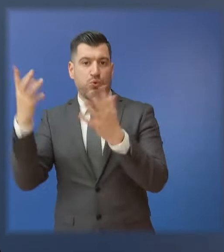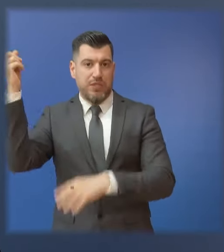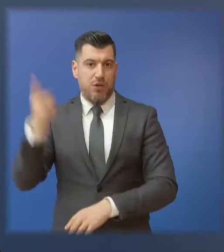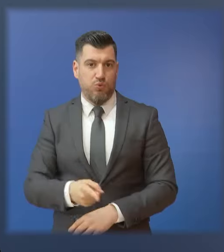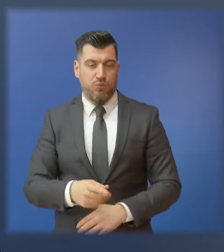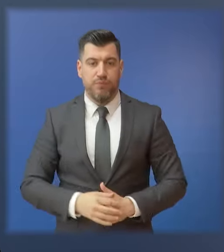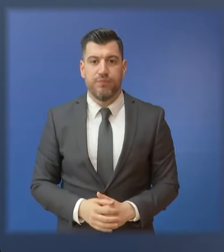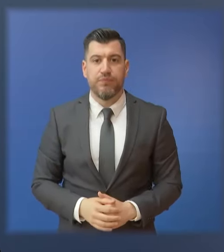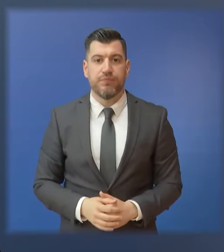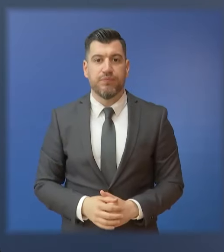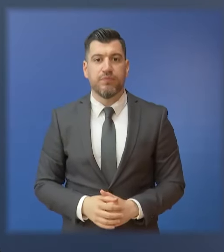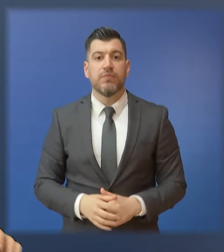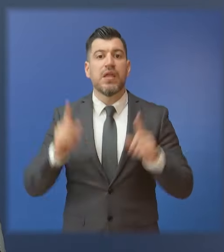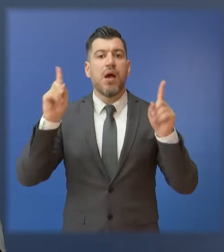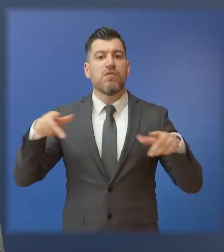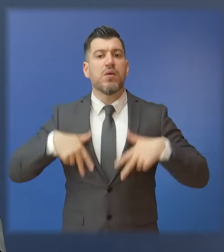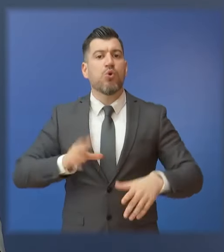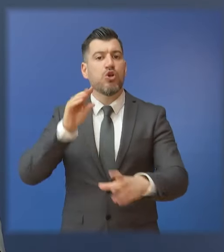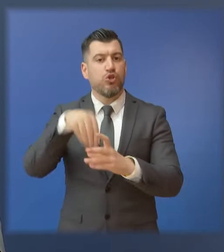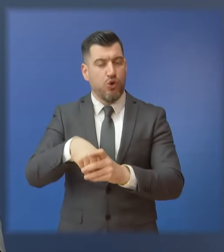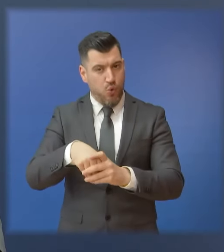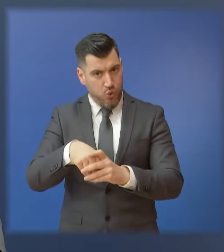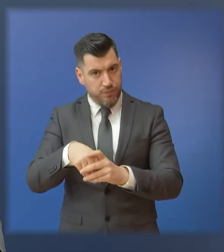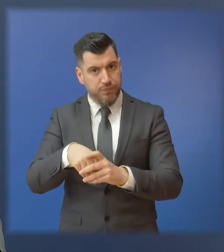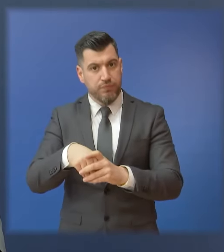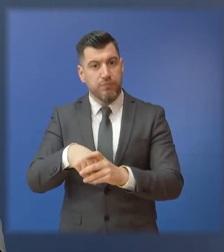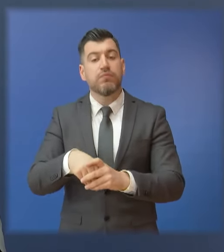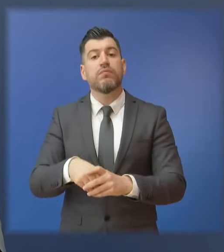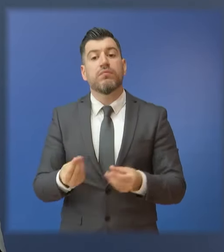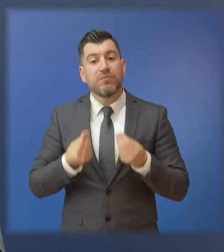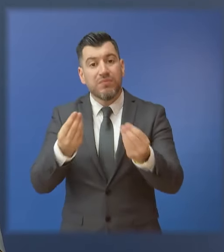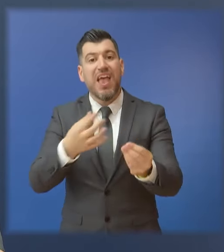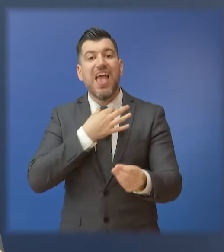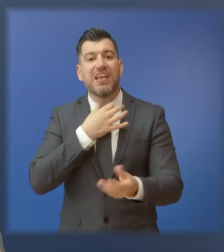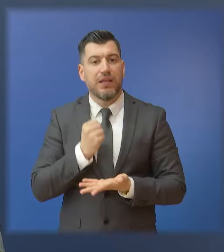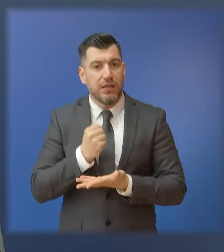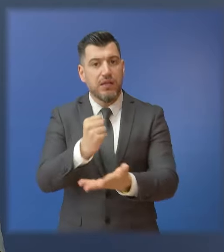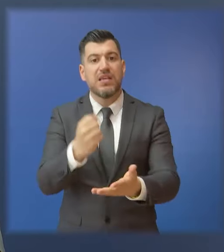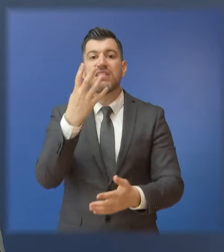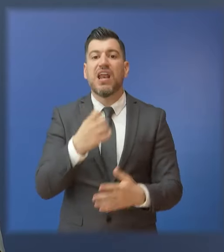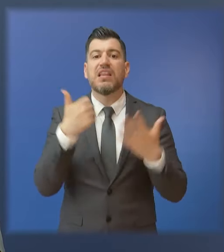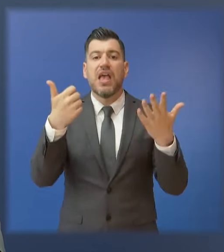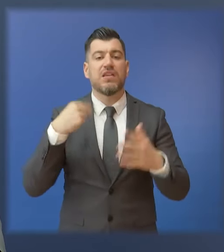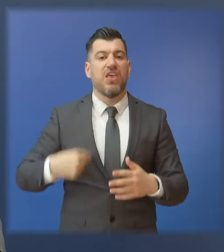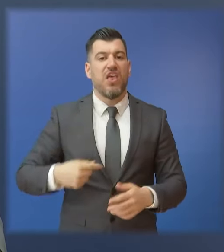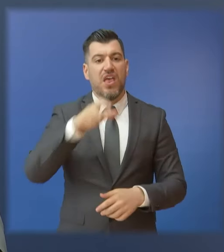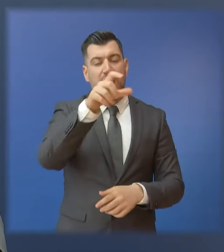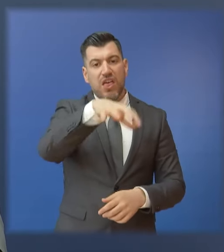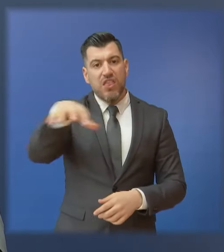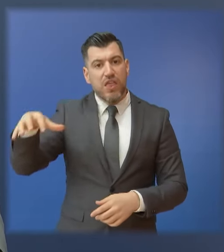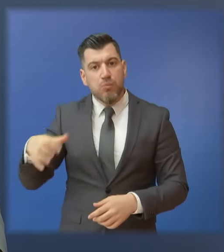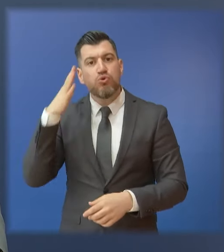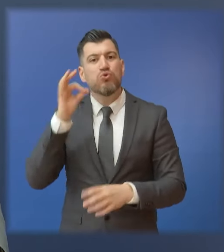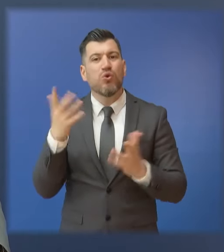μεσοροπη απόφαση του υπουργού εσωτερικών θεοδωρή λιβάνιου δίνεται έκτακτη χρηματοδότηση 46 δήμους αττικής για την απομάκρυνση